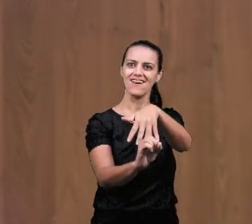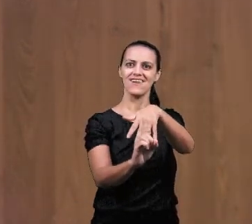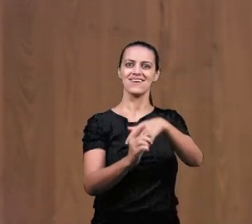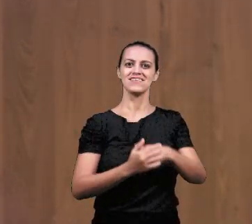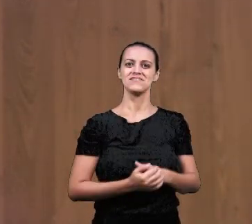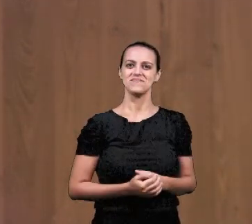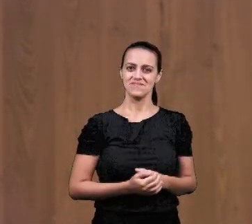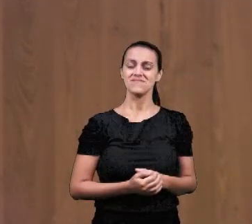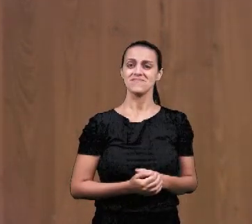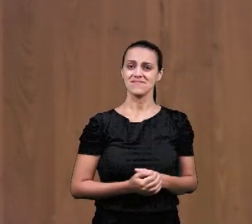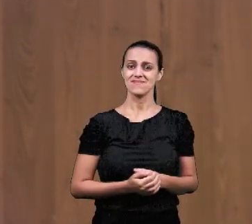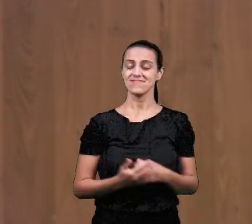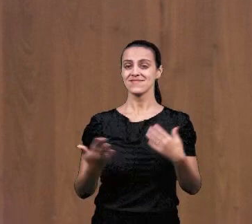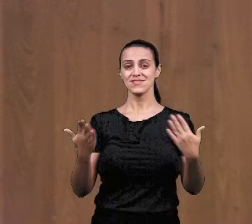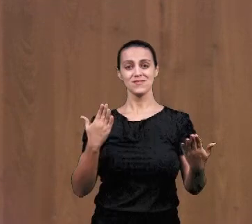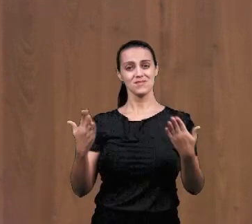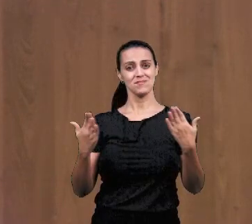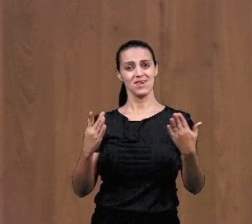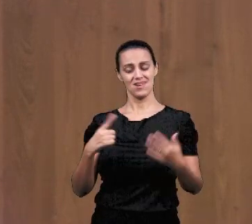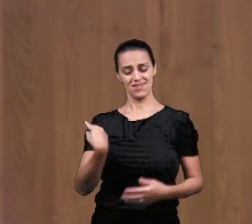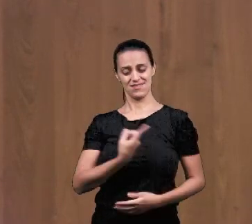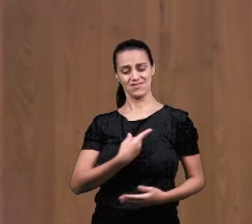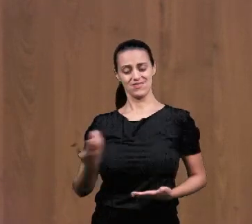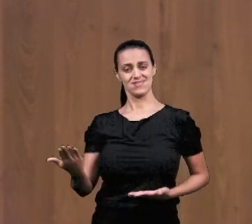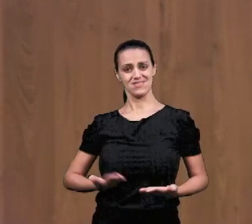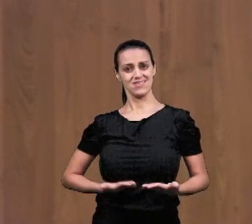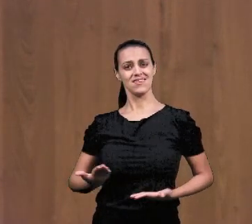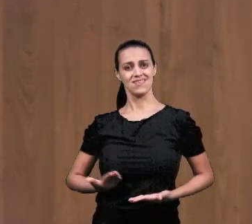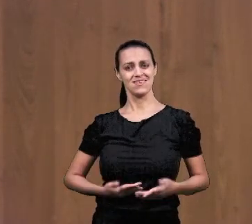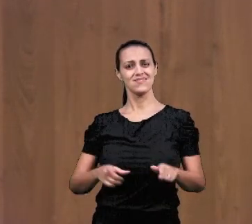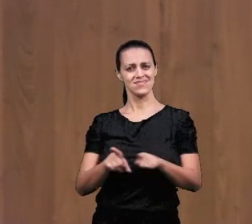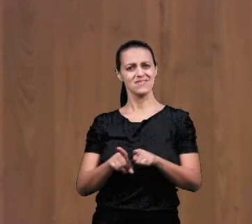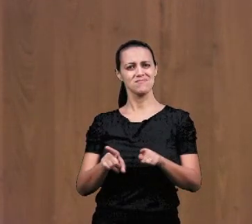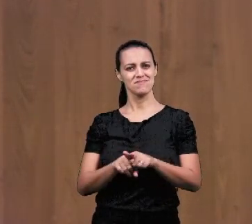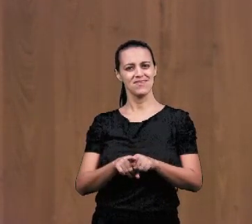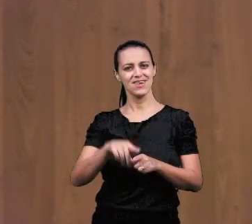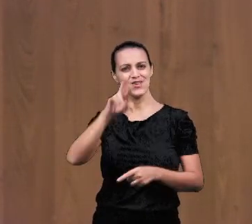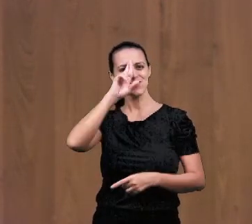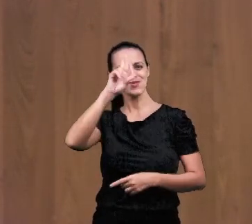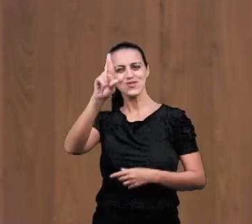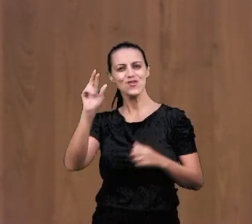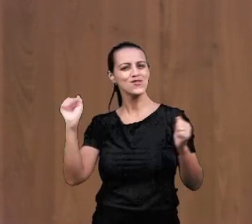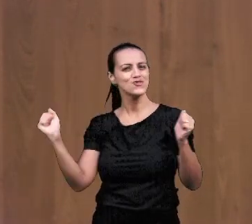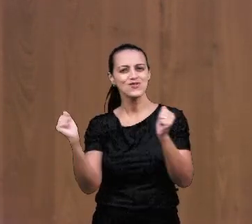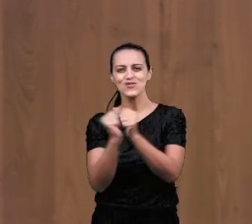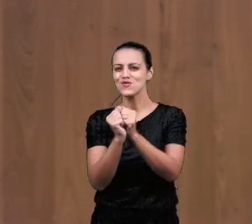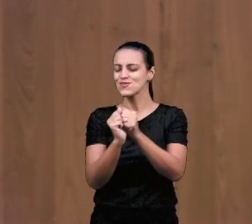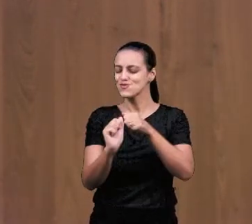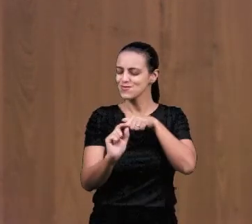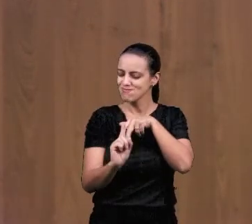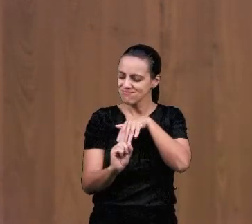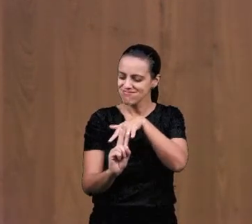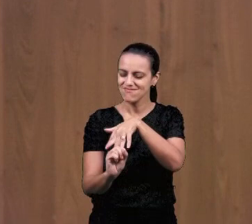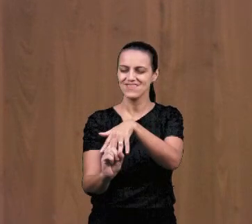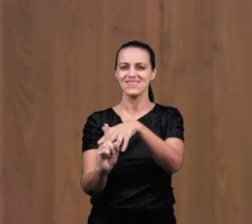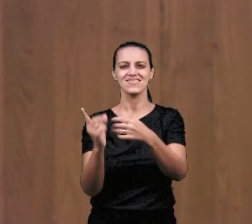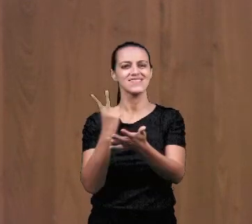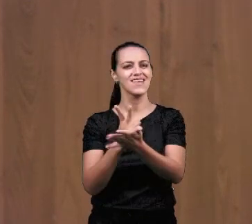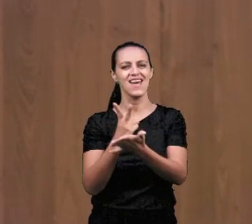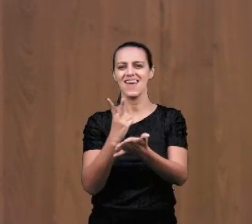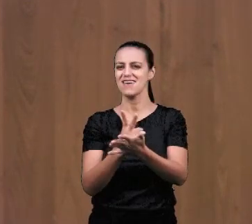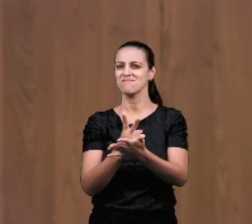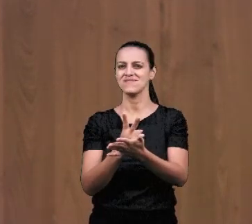déjà acquise. Ainsi, c'est le serviteur du Seigneur. Quand nous partons vers nos batailles, le Seigneur va devant nous. Et quand nous sommes